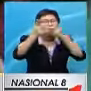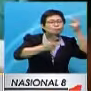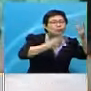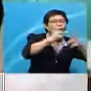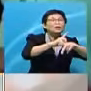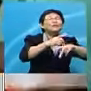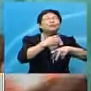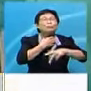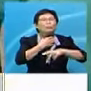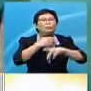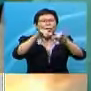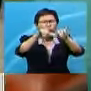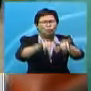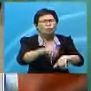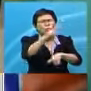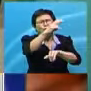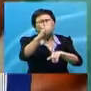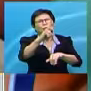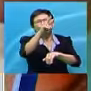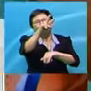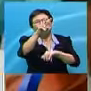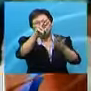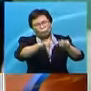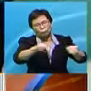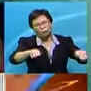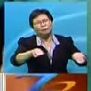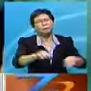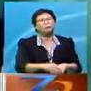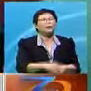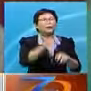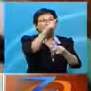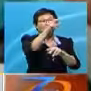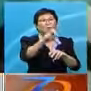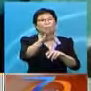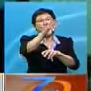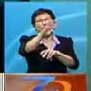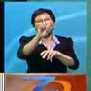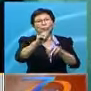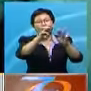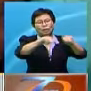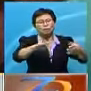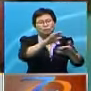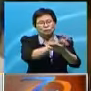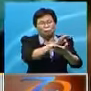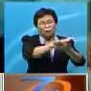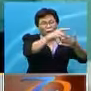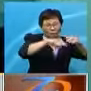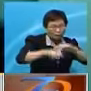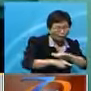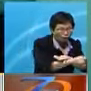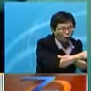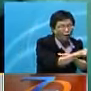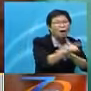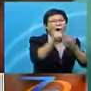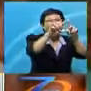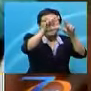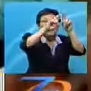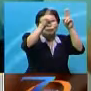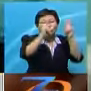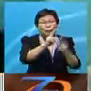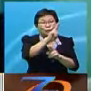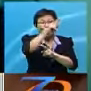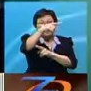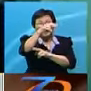Ipoh yang diduduki 202 calon. 340 pelajar sekolah pedalaman menduduki UPSR di negeri